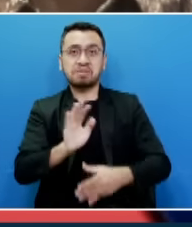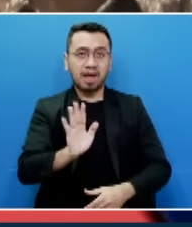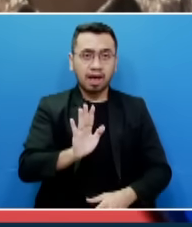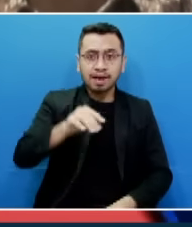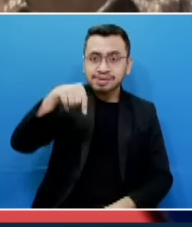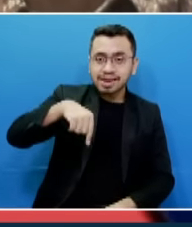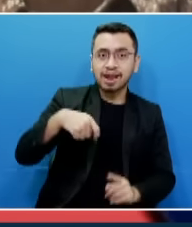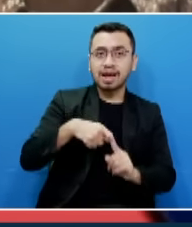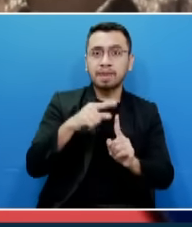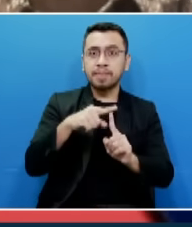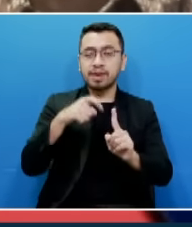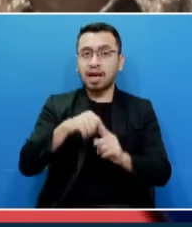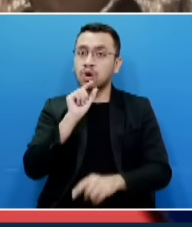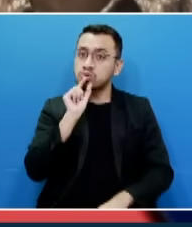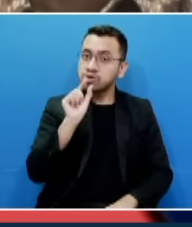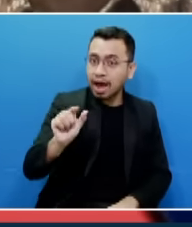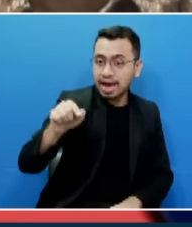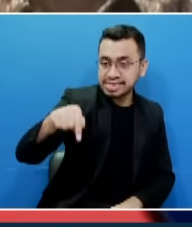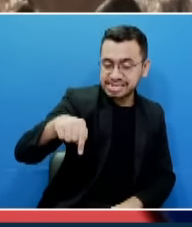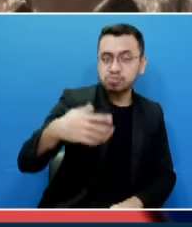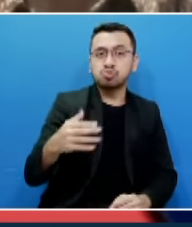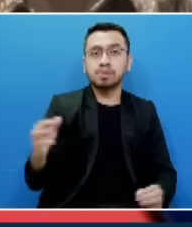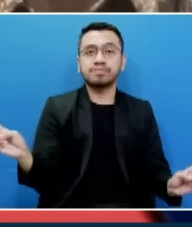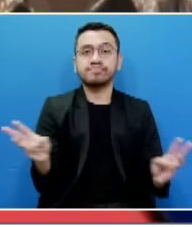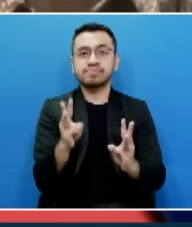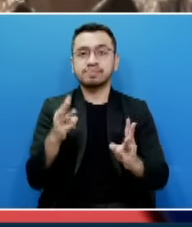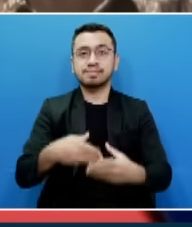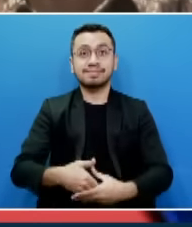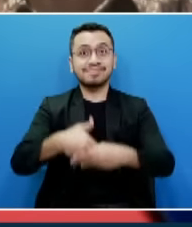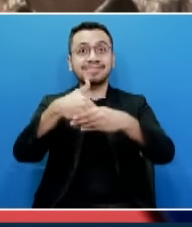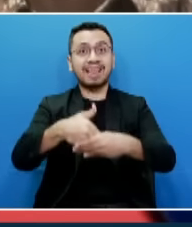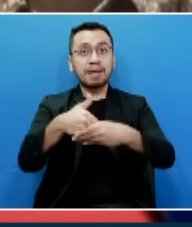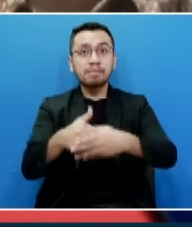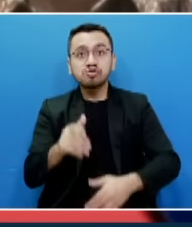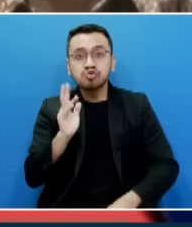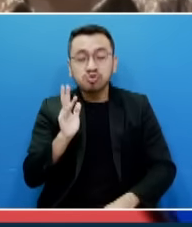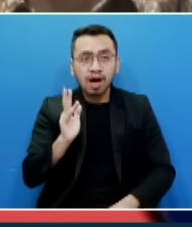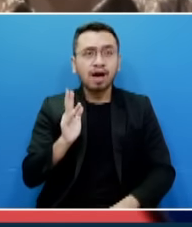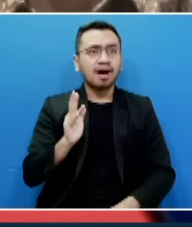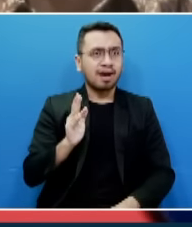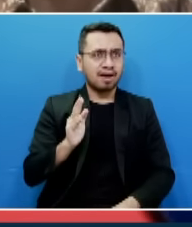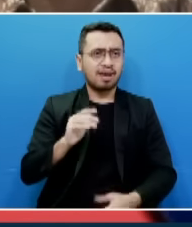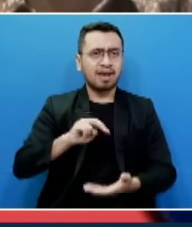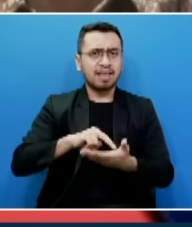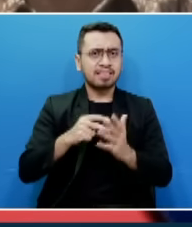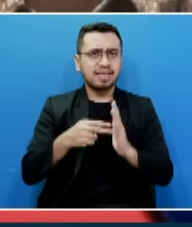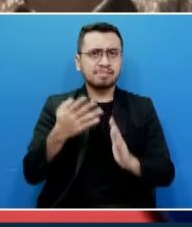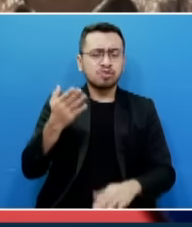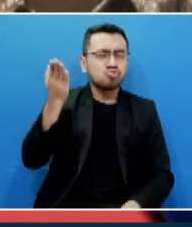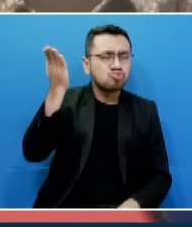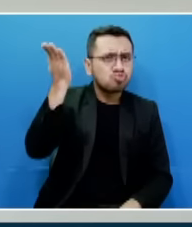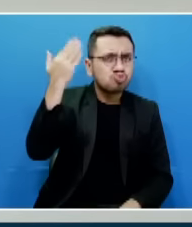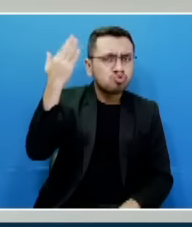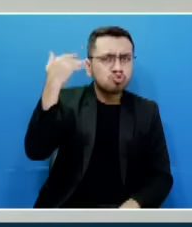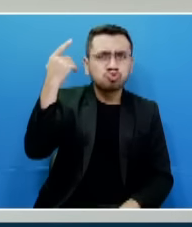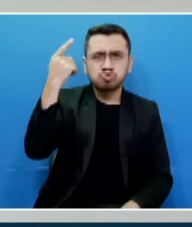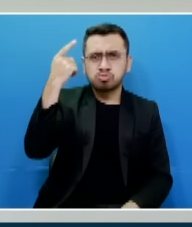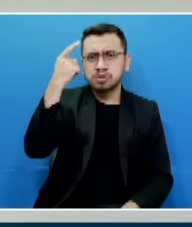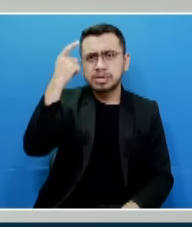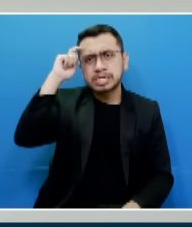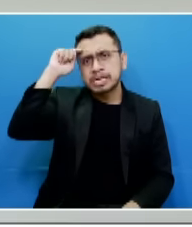sangat bisa karena secara sebenarnya memori manusia itu ada ee istilahnya R the reset effect